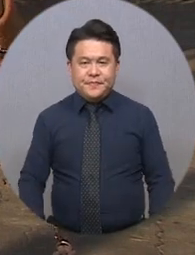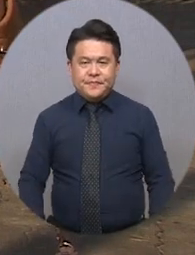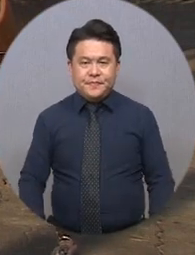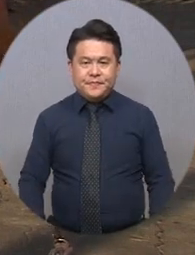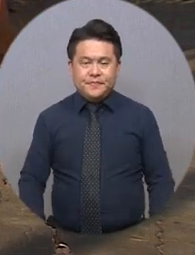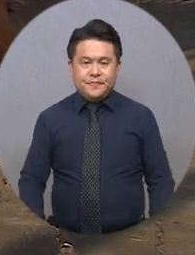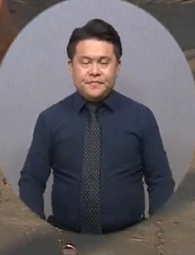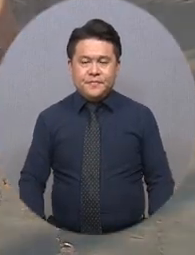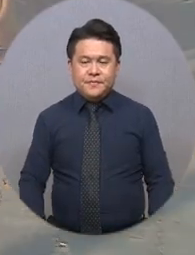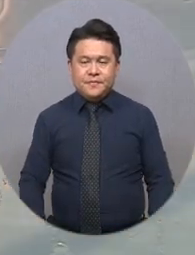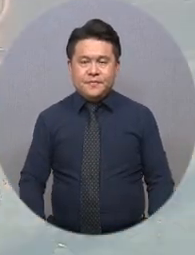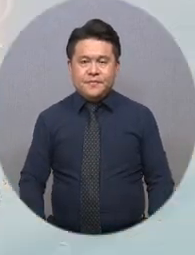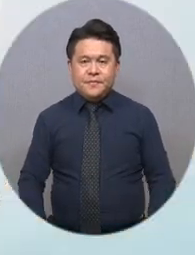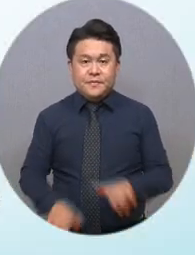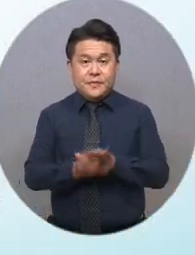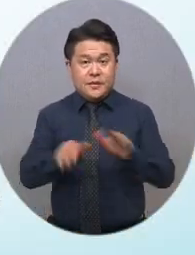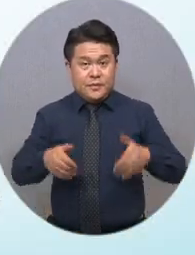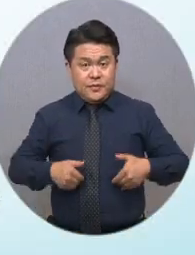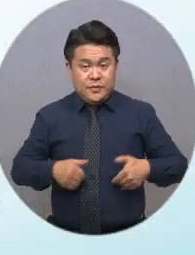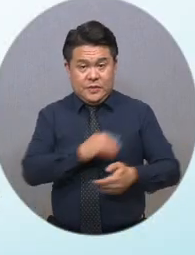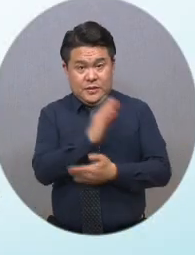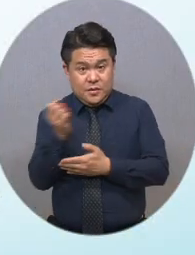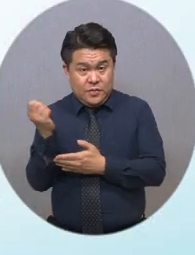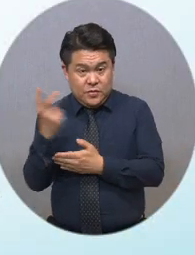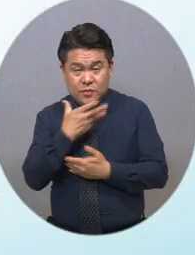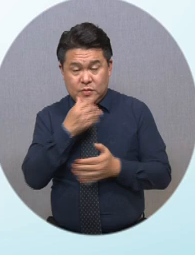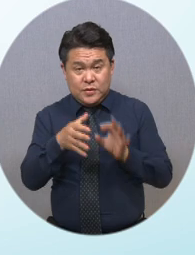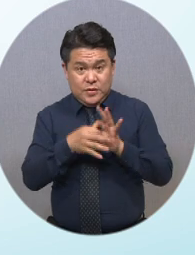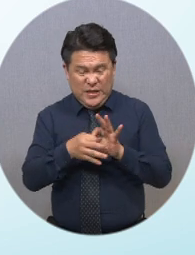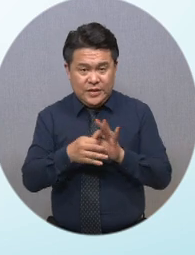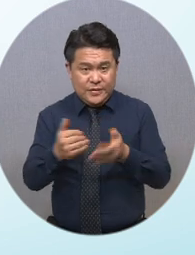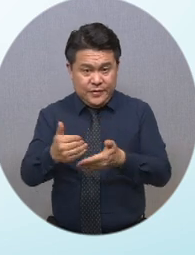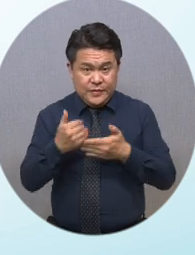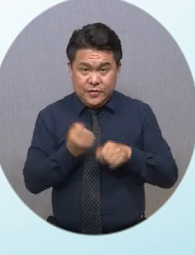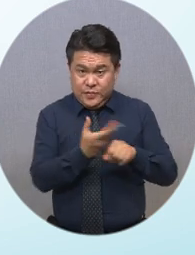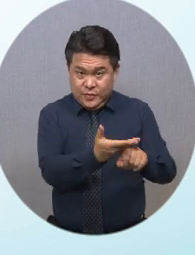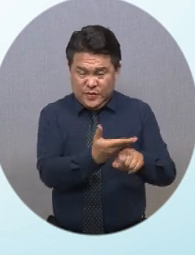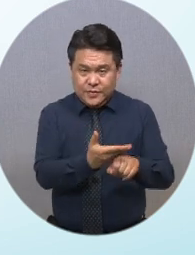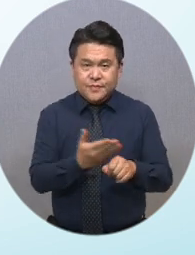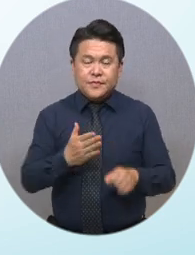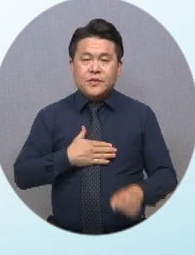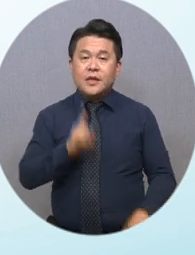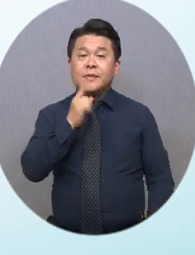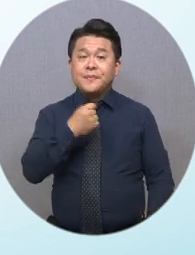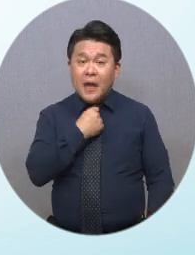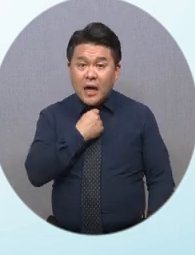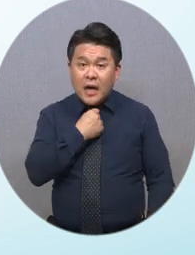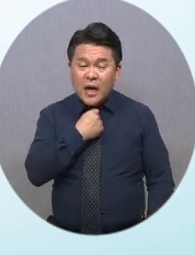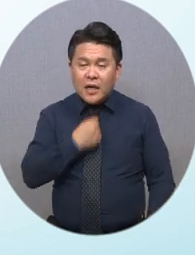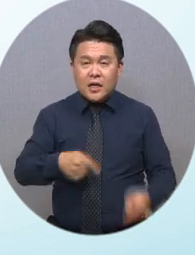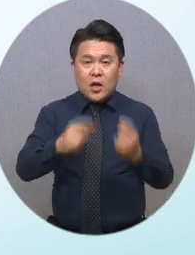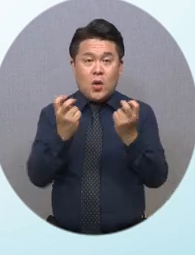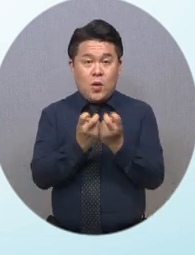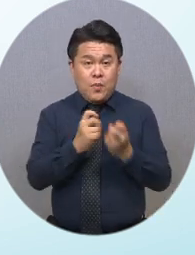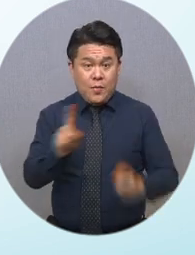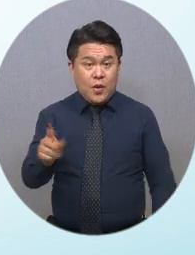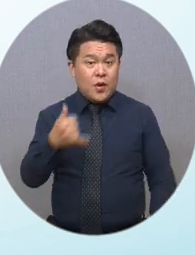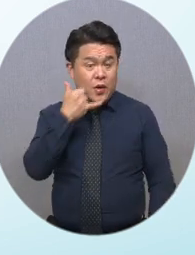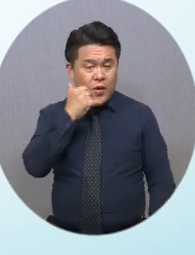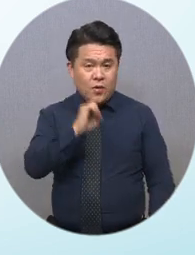들었어요. 해결해야 할 사연이나 복지 관련 제보를 전해드리는 나도 말 좀 합시다 참여